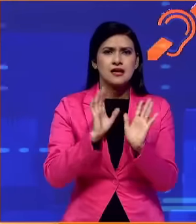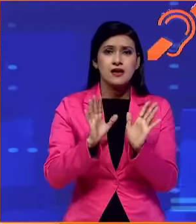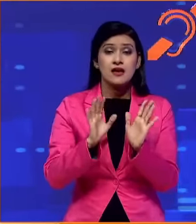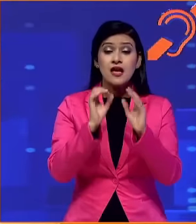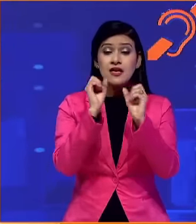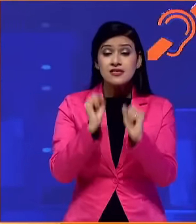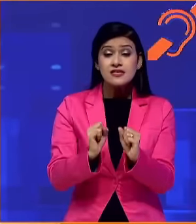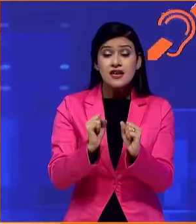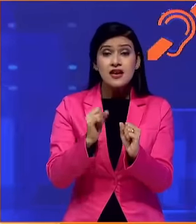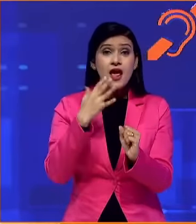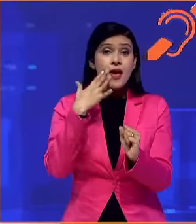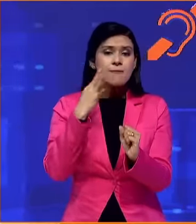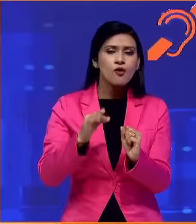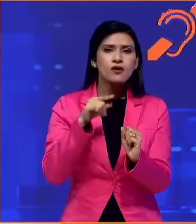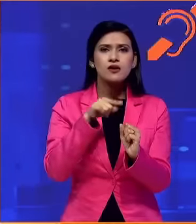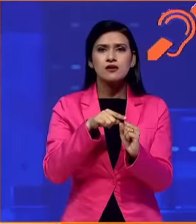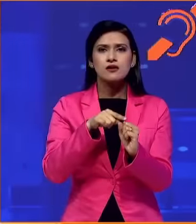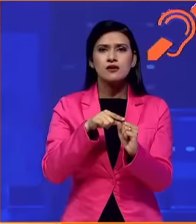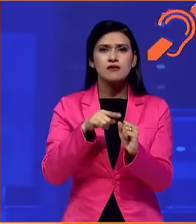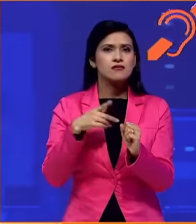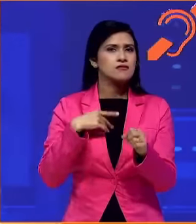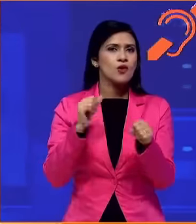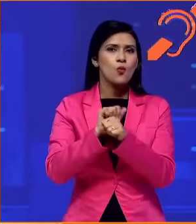किसीपदकीमहत्वाकांक्षासेप्रेरितहोकरराजनीतिनहींकररहेहैं,औरकौनसापदकौनसंभालेगा,इसपरफैसला